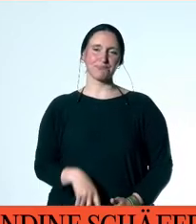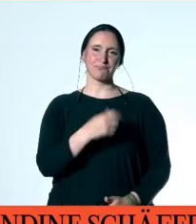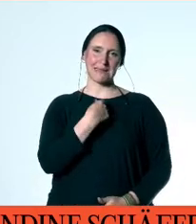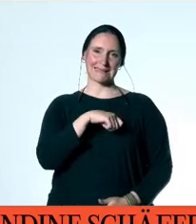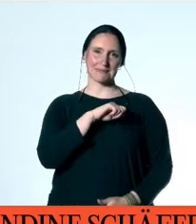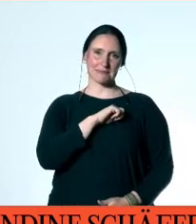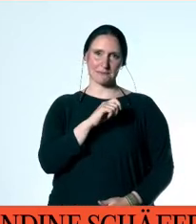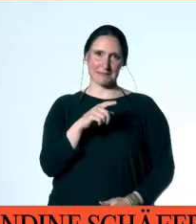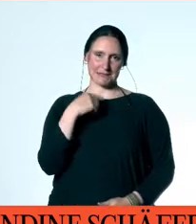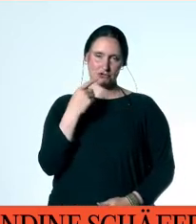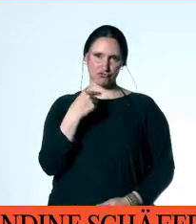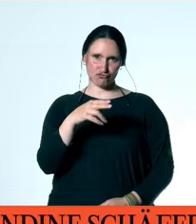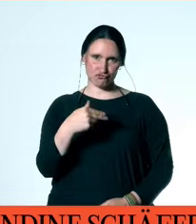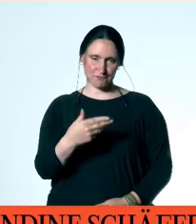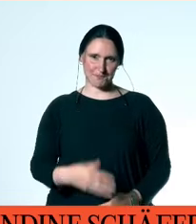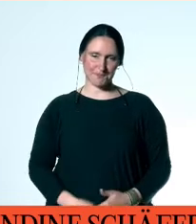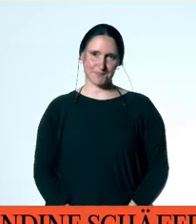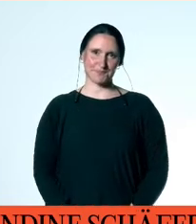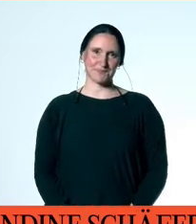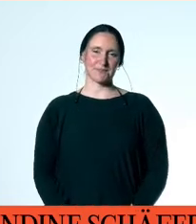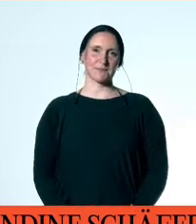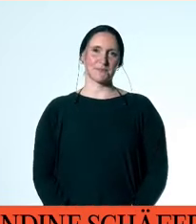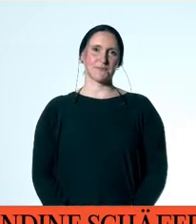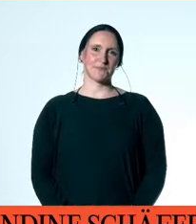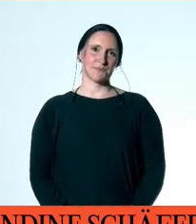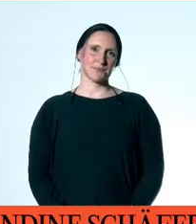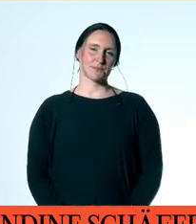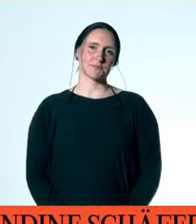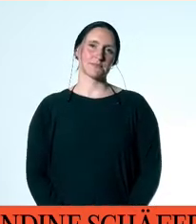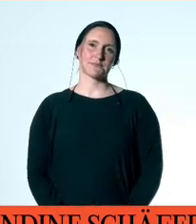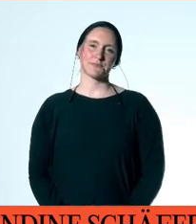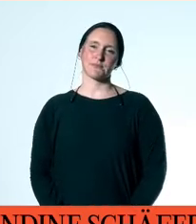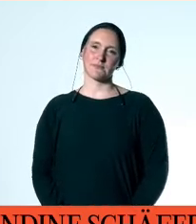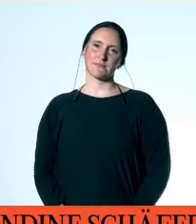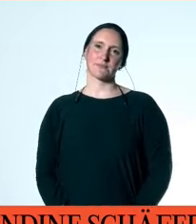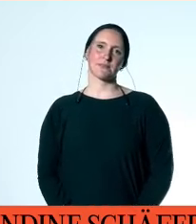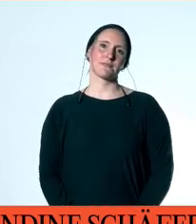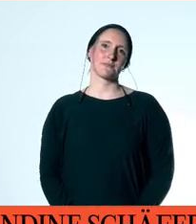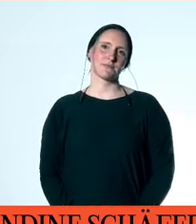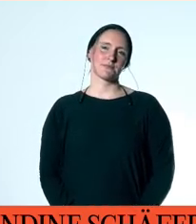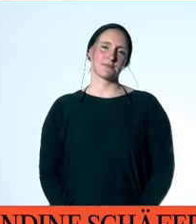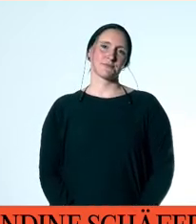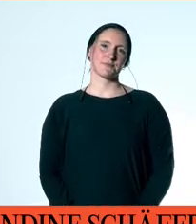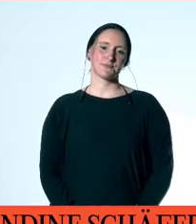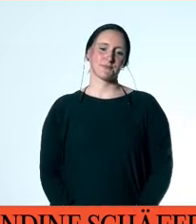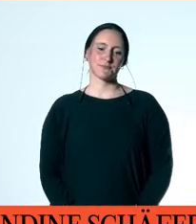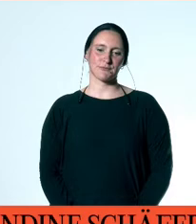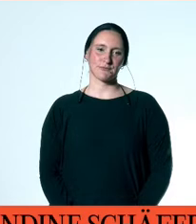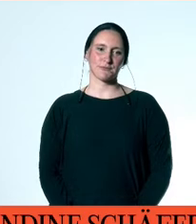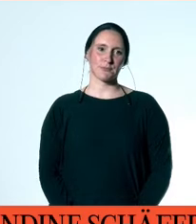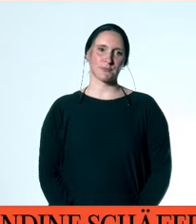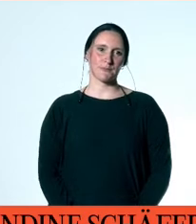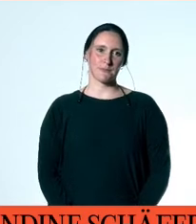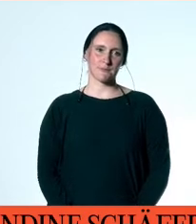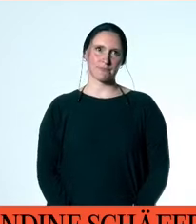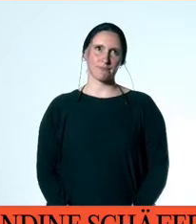zusammenkommen, die unterschiedlich denken, unterschiedliche Ideen haben, und das kann manchmal auch zu Spannungen führen. Aber